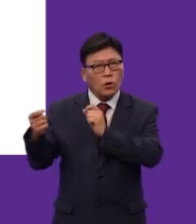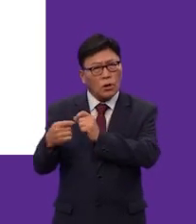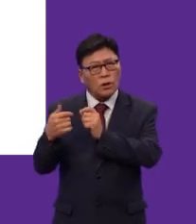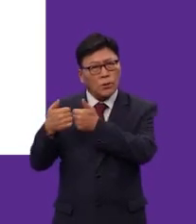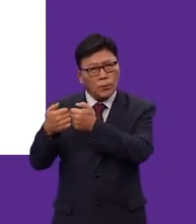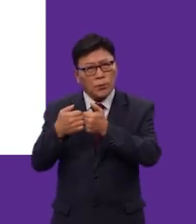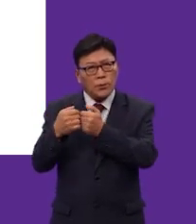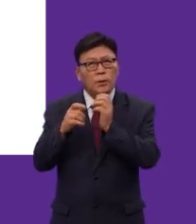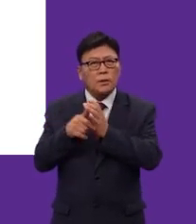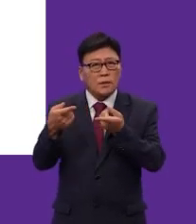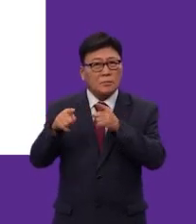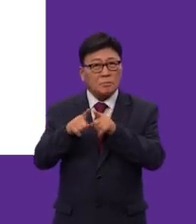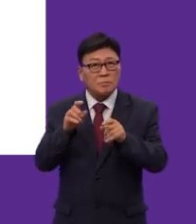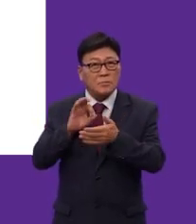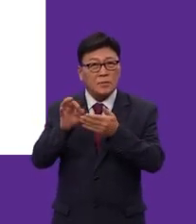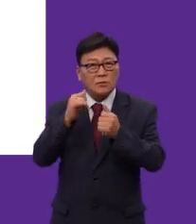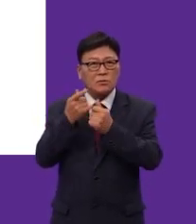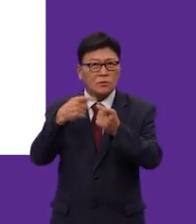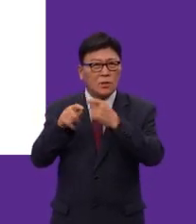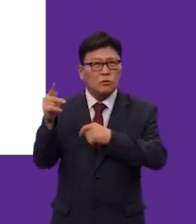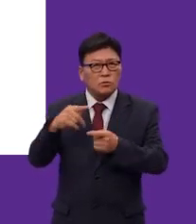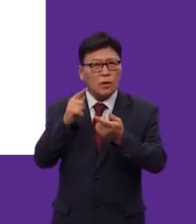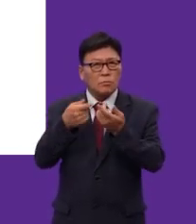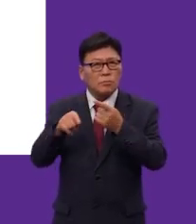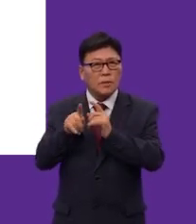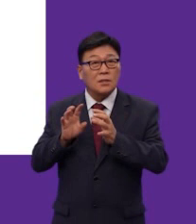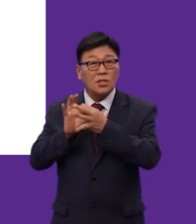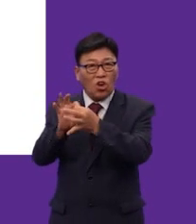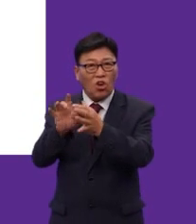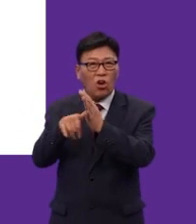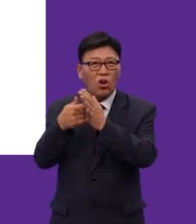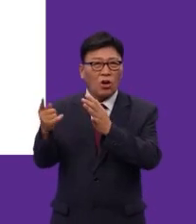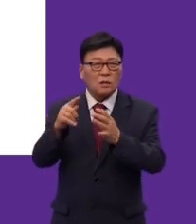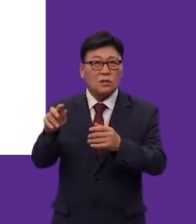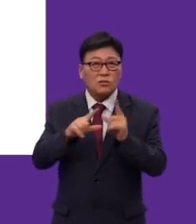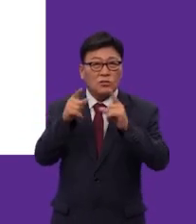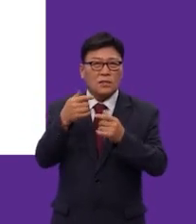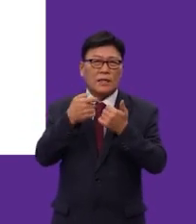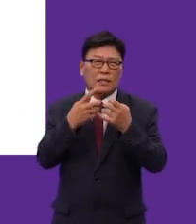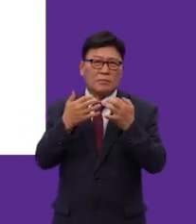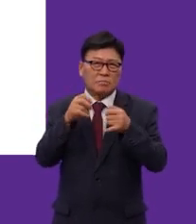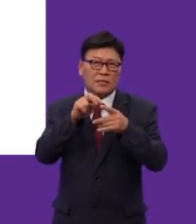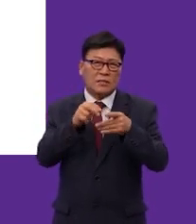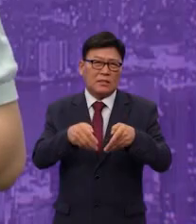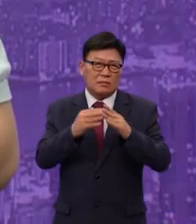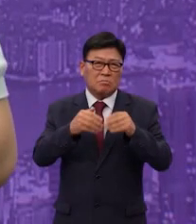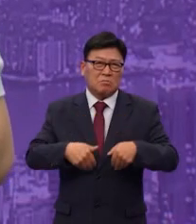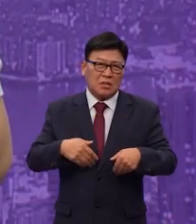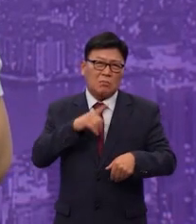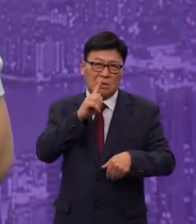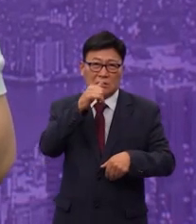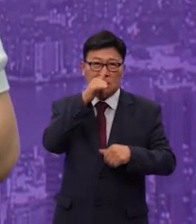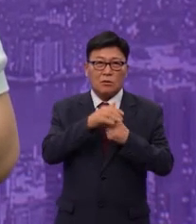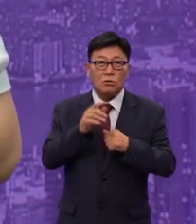있는 주거대출을 함께 매칭해주는 주거상담사, 주거상담지원센터가 필요하지 않나라는 이야기도 나왔습니다.